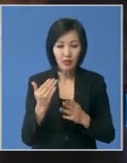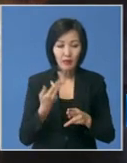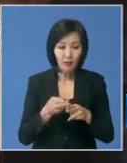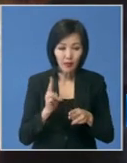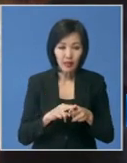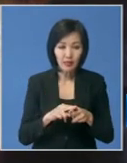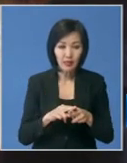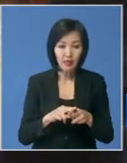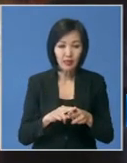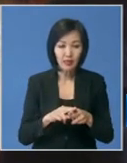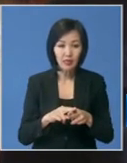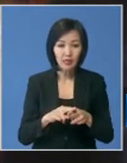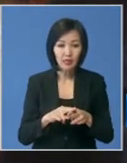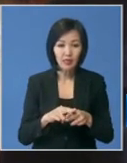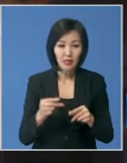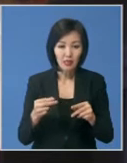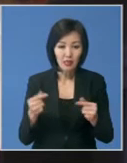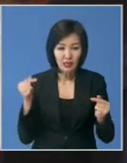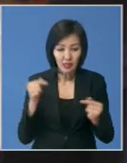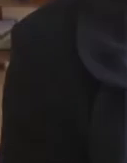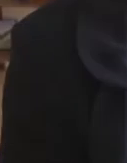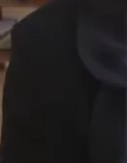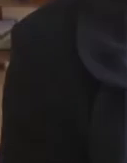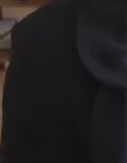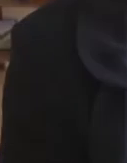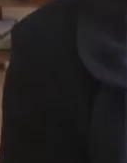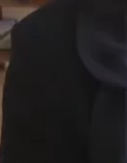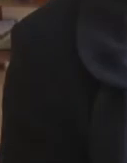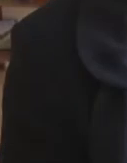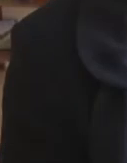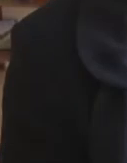тек нағыз мұқтаж азаматтарға ғана көрсетілетін болады.